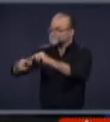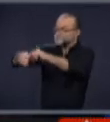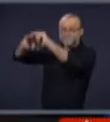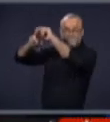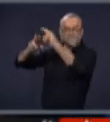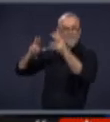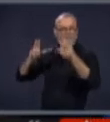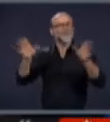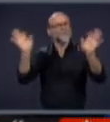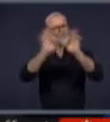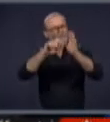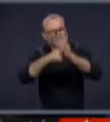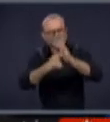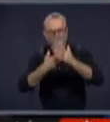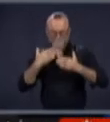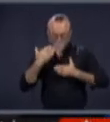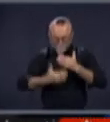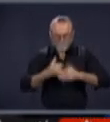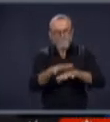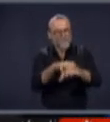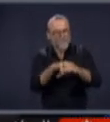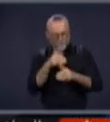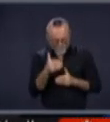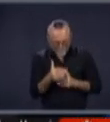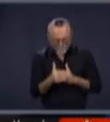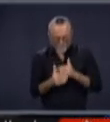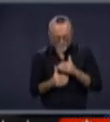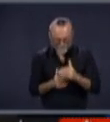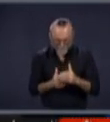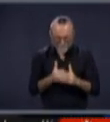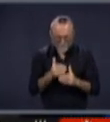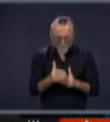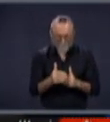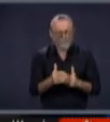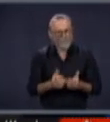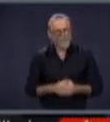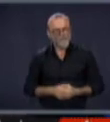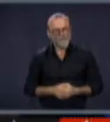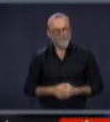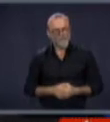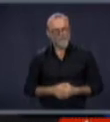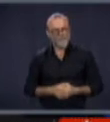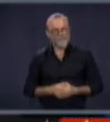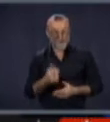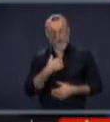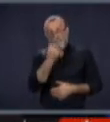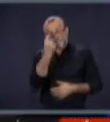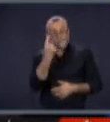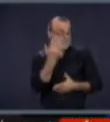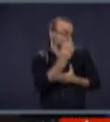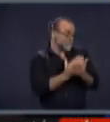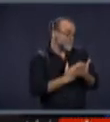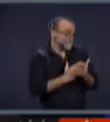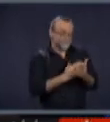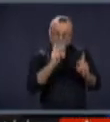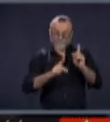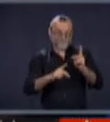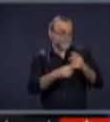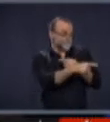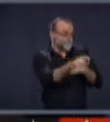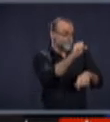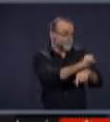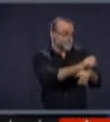les services de garde vont recevoir plus d'enfants graduellement. Mais je comprends très bien que pour certaines travailleuses,